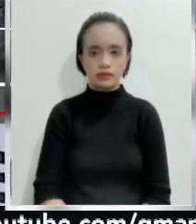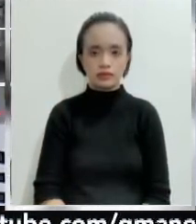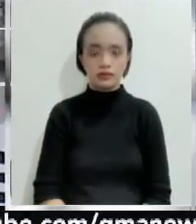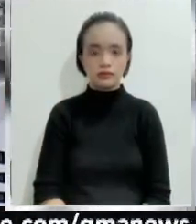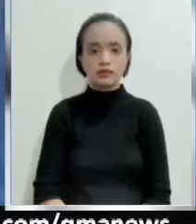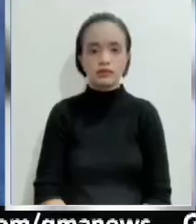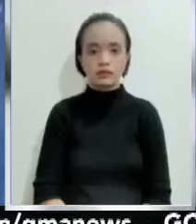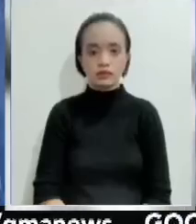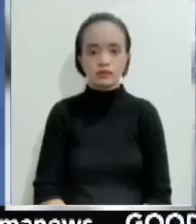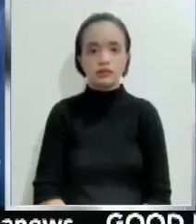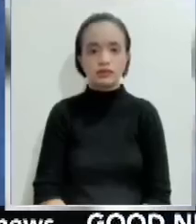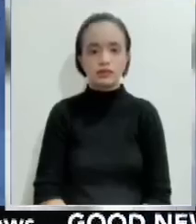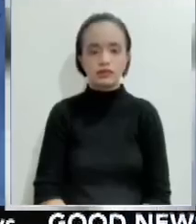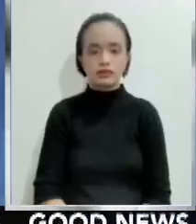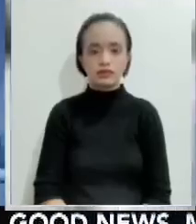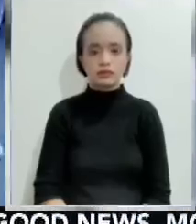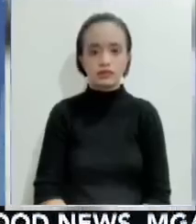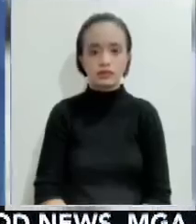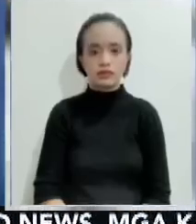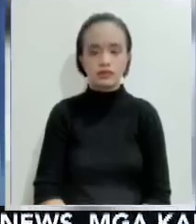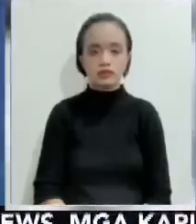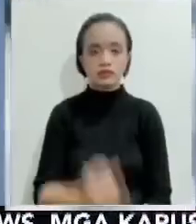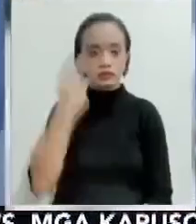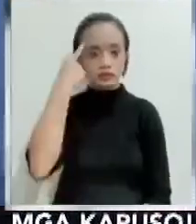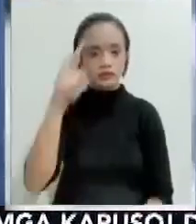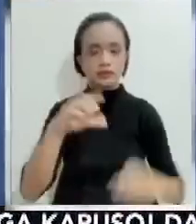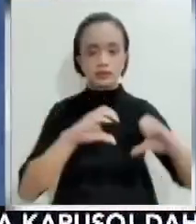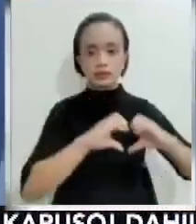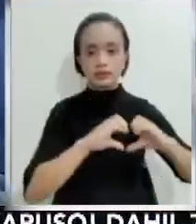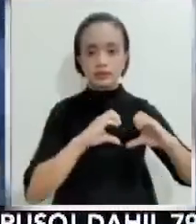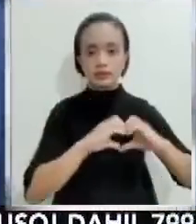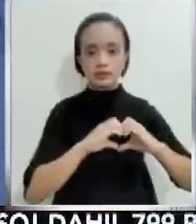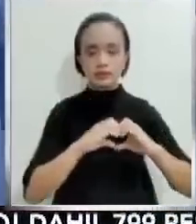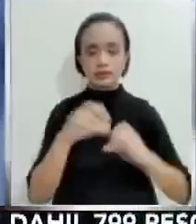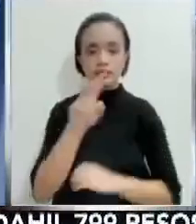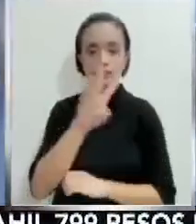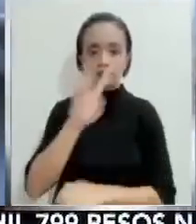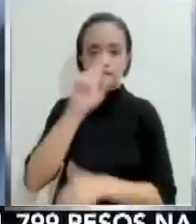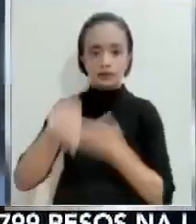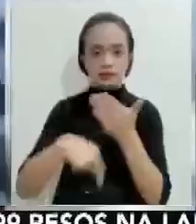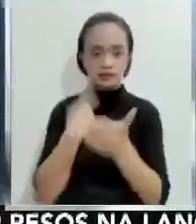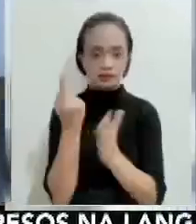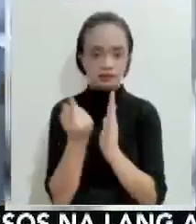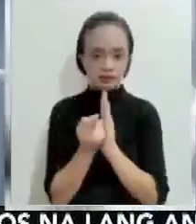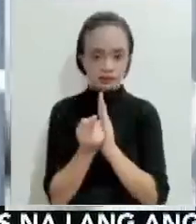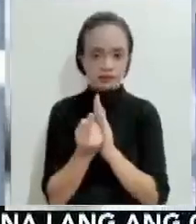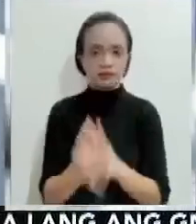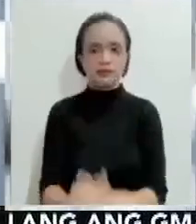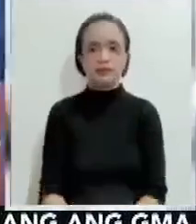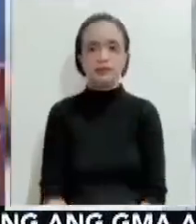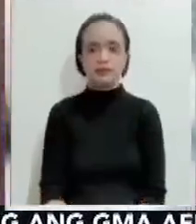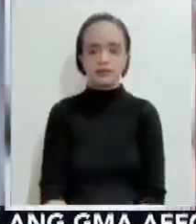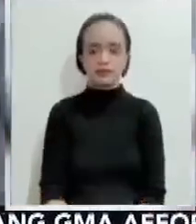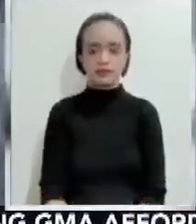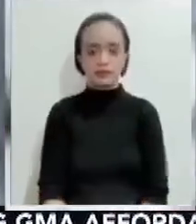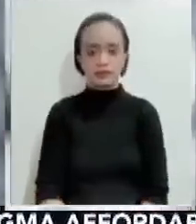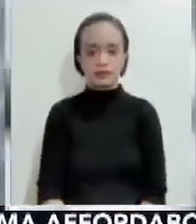Amin Boratong. Para sa GMA Integrated News, John Consulta, nakatutok 24